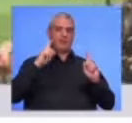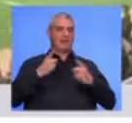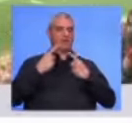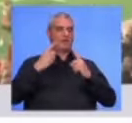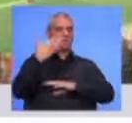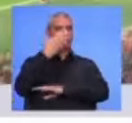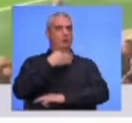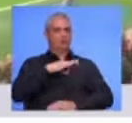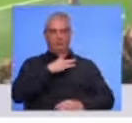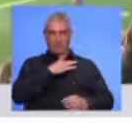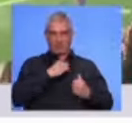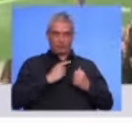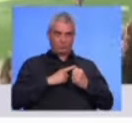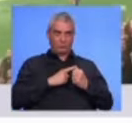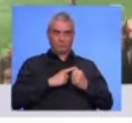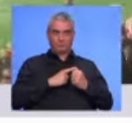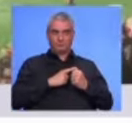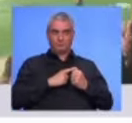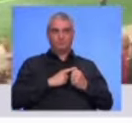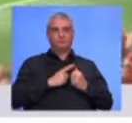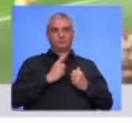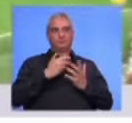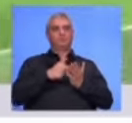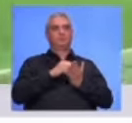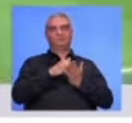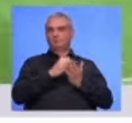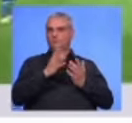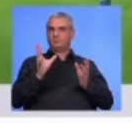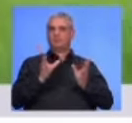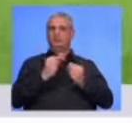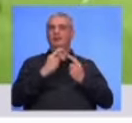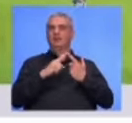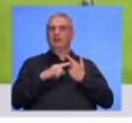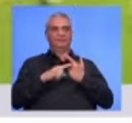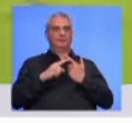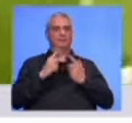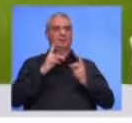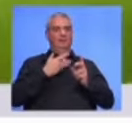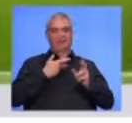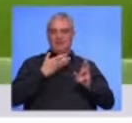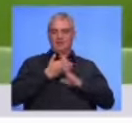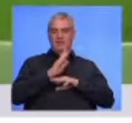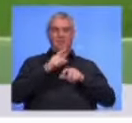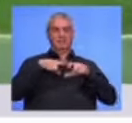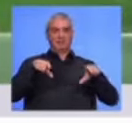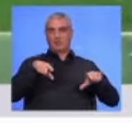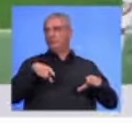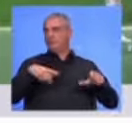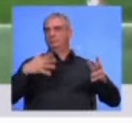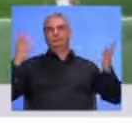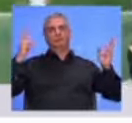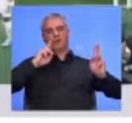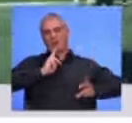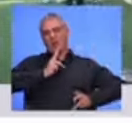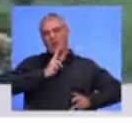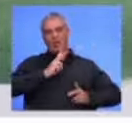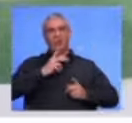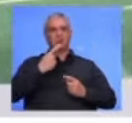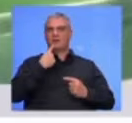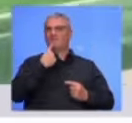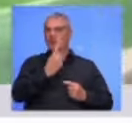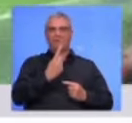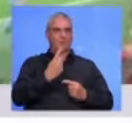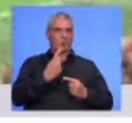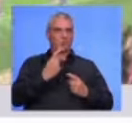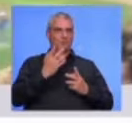שלנו. וזה המשיך עם הכניסה שלי למגרש, שזה בכלל לובה בכללות ובאמירות